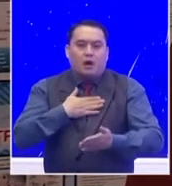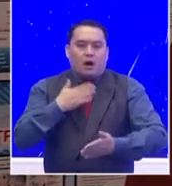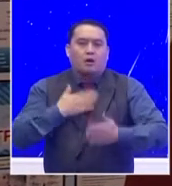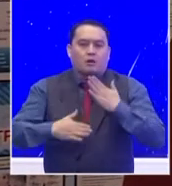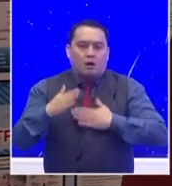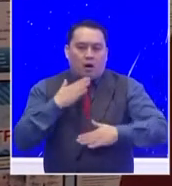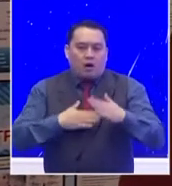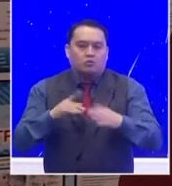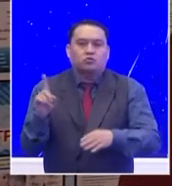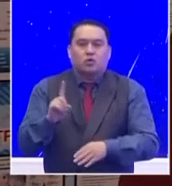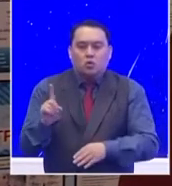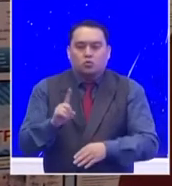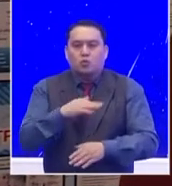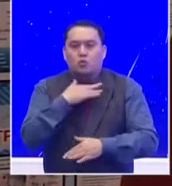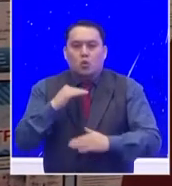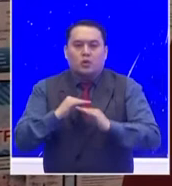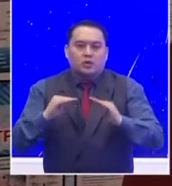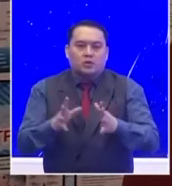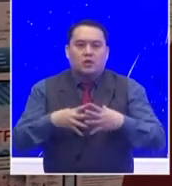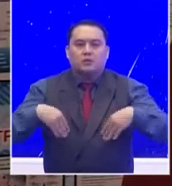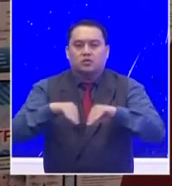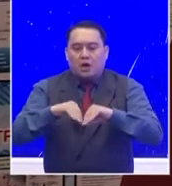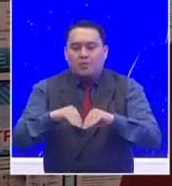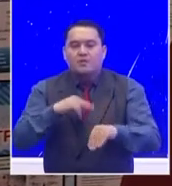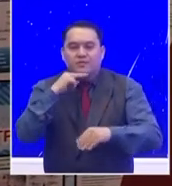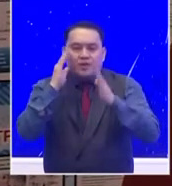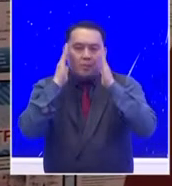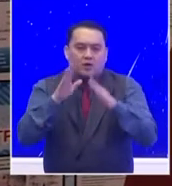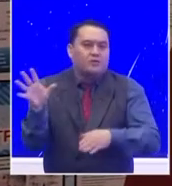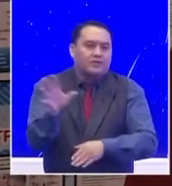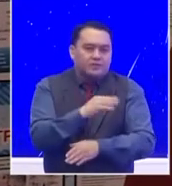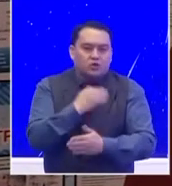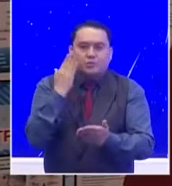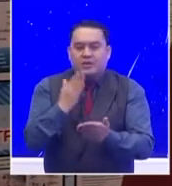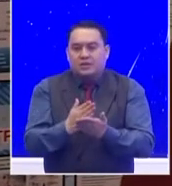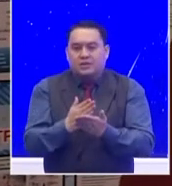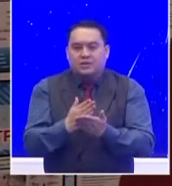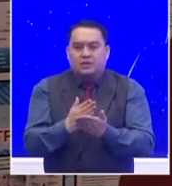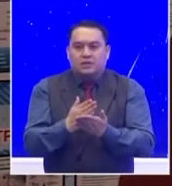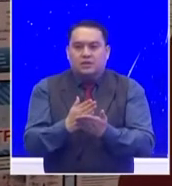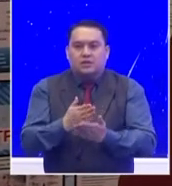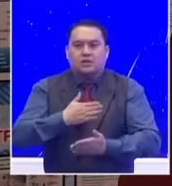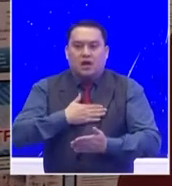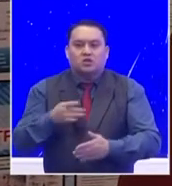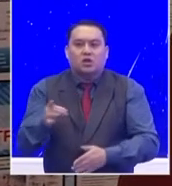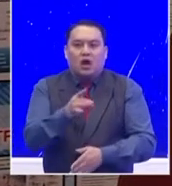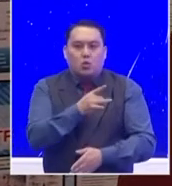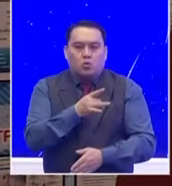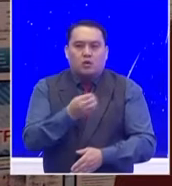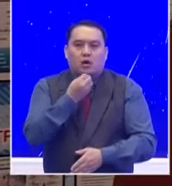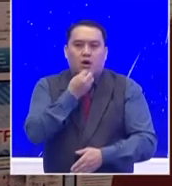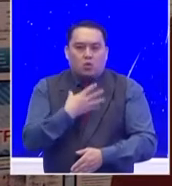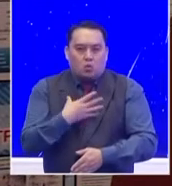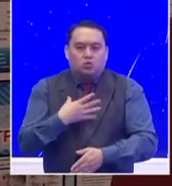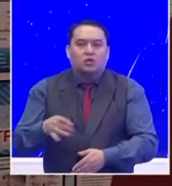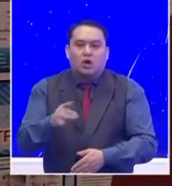и за то, что многодетным семьям большое внимание, и вообще большое внимание. Вот, ну, наш район очень хороший